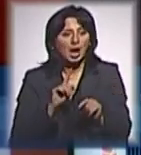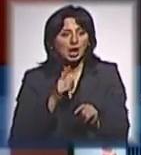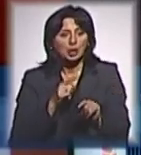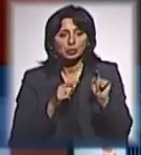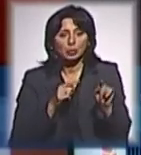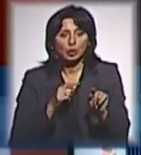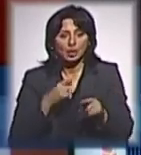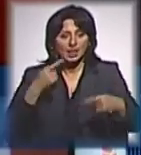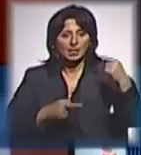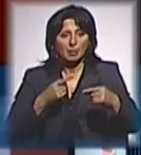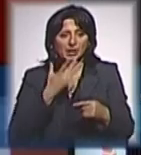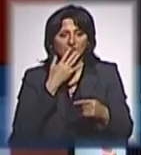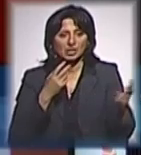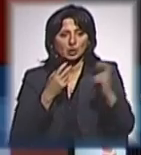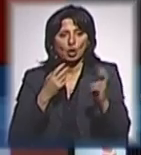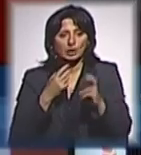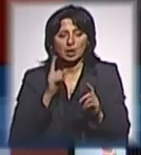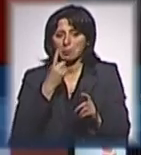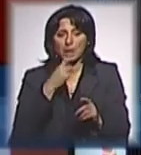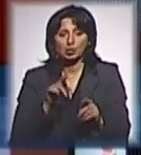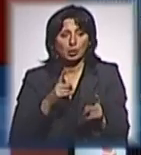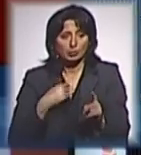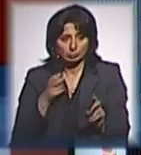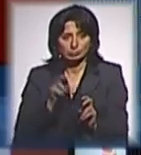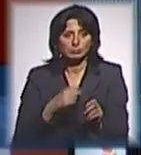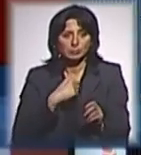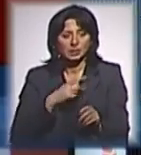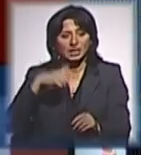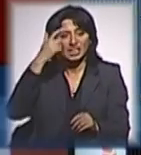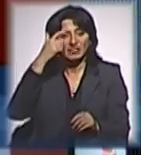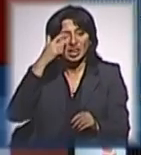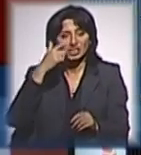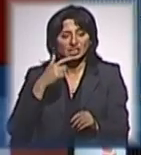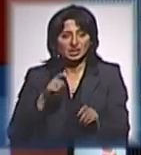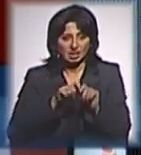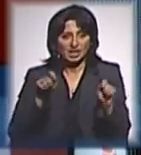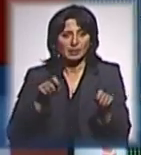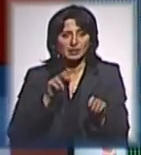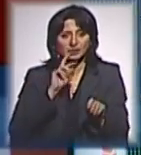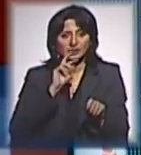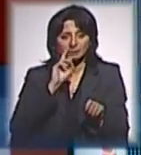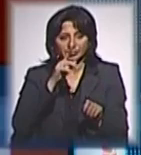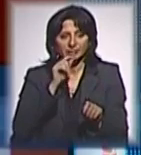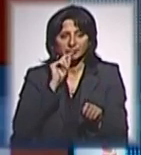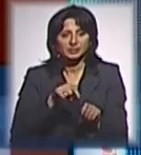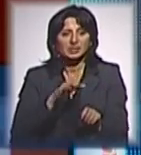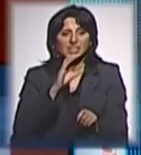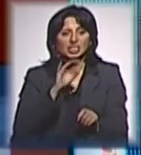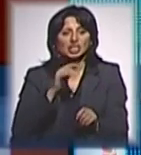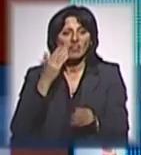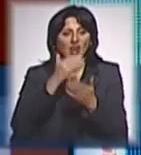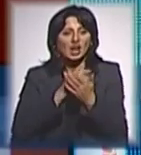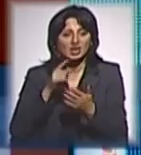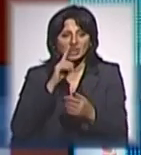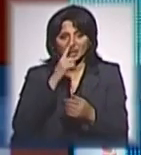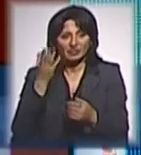რომ დებატებში ჯდებიან მხოლოდ ნაციონალური მოძრაობის წარმომადგენლებად? იმიტომ რომ ბიძინა ივანიშვილმა ეს მას ღია წამოწდა თეასი ჭინავასთან როცა იყო